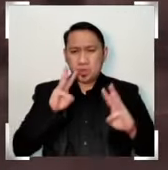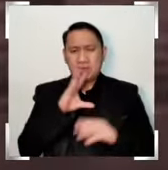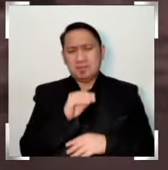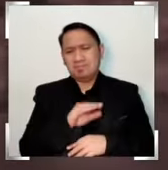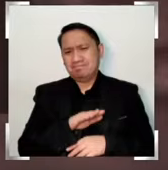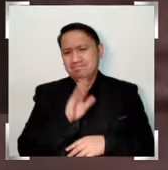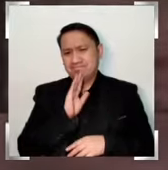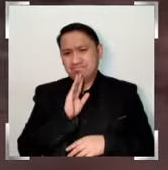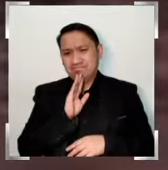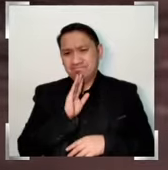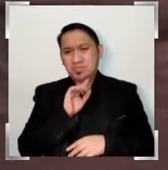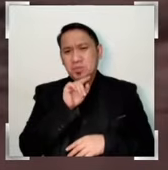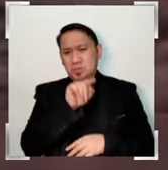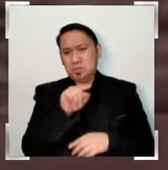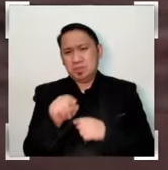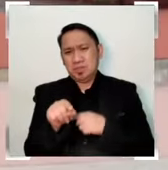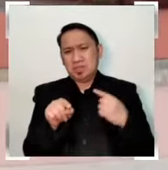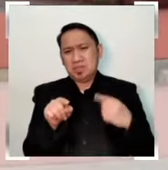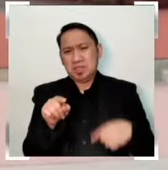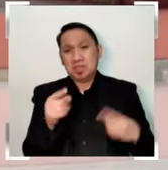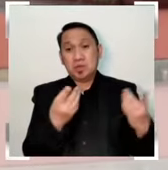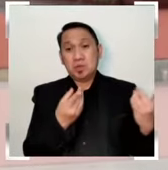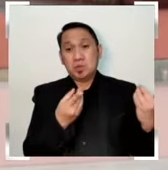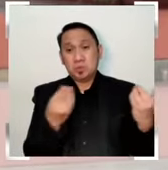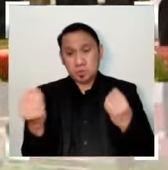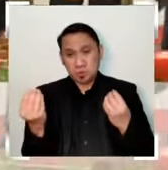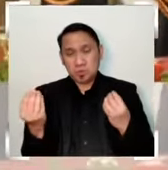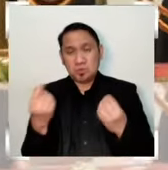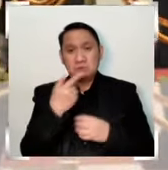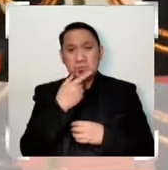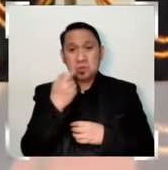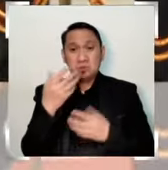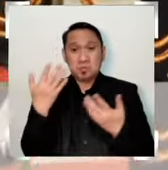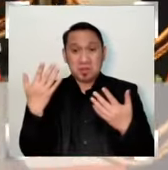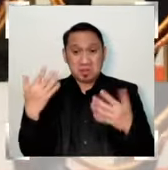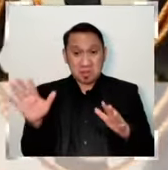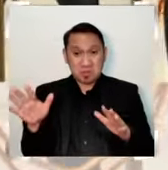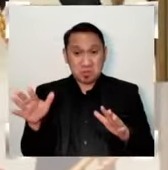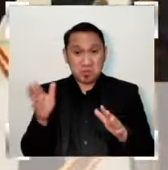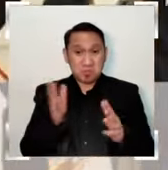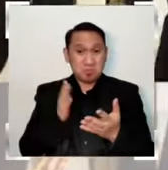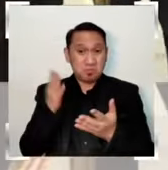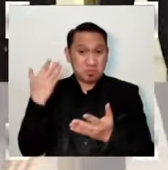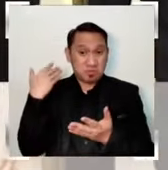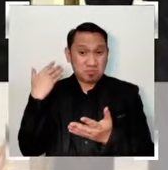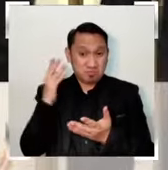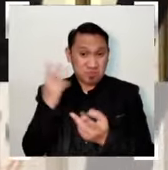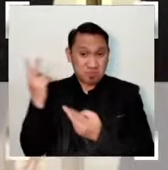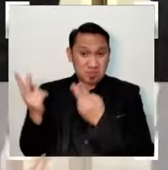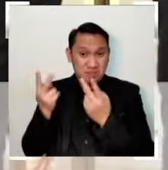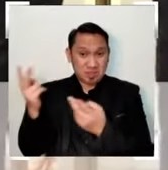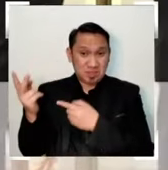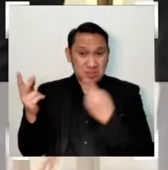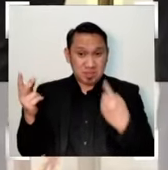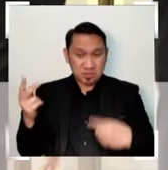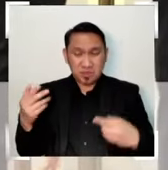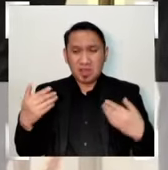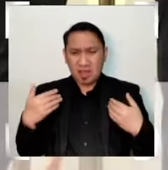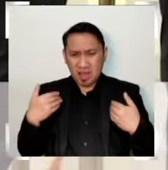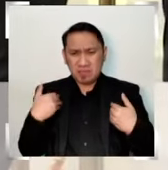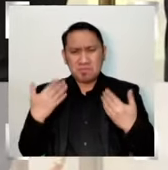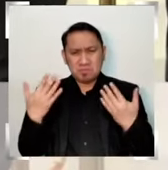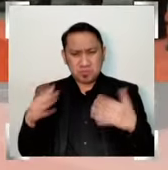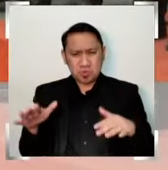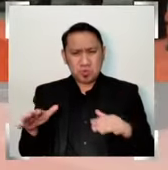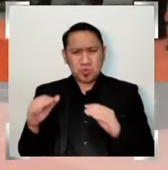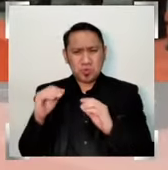aggression ng China, lalo't kasunod lang ito ng state visit ni Pangulong Marcos sa China, kung saan napagkasunduan nila ni Chinese President Xi